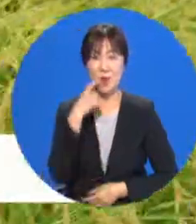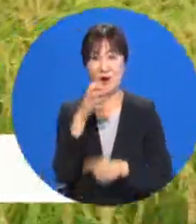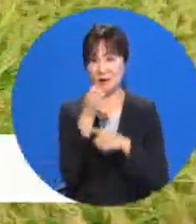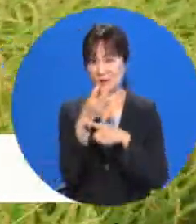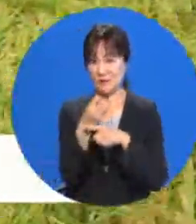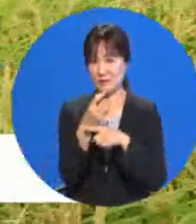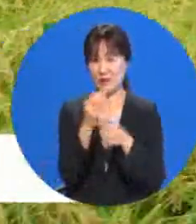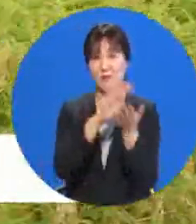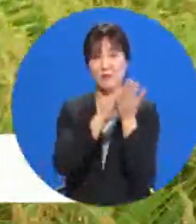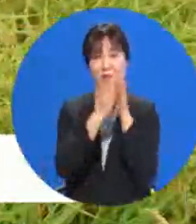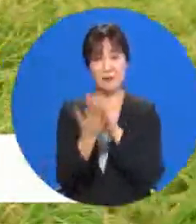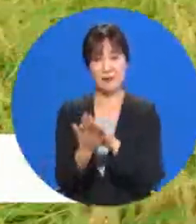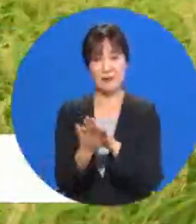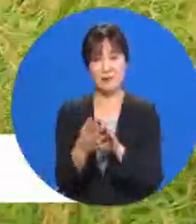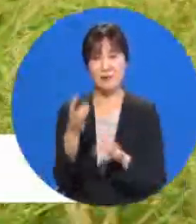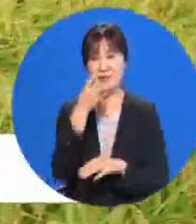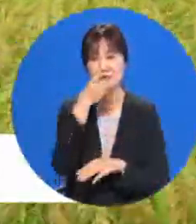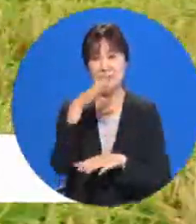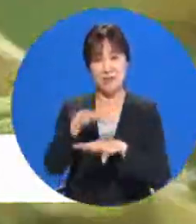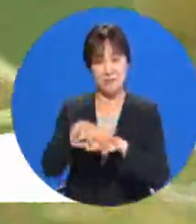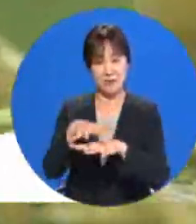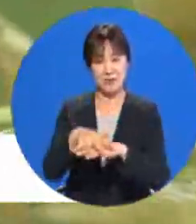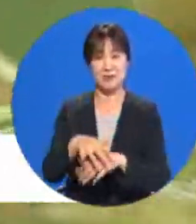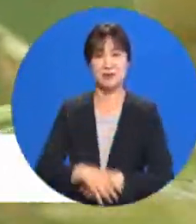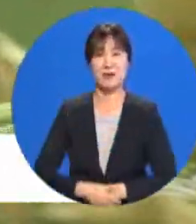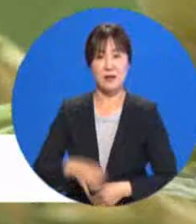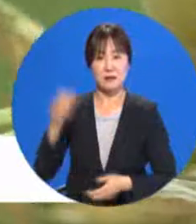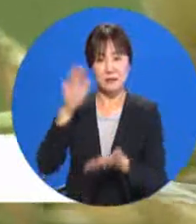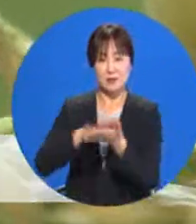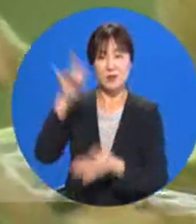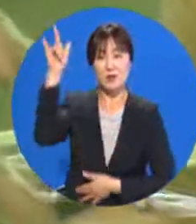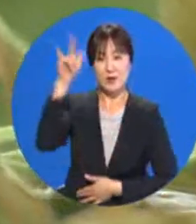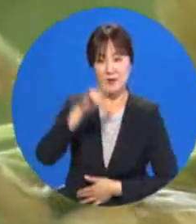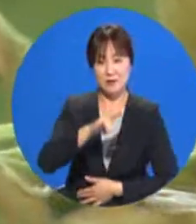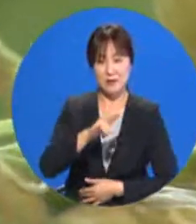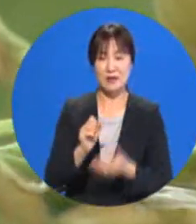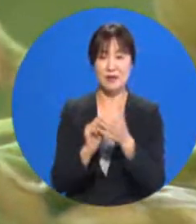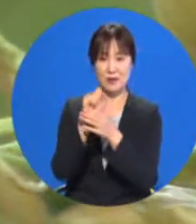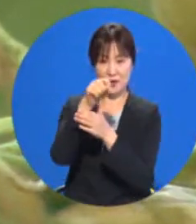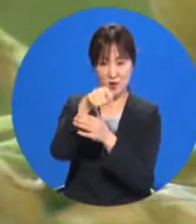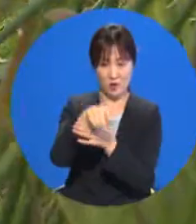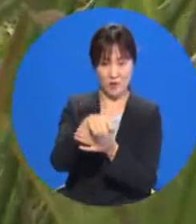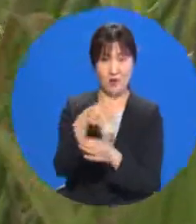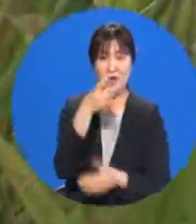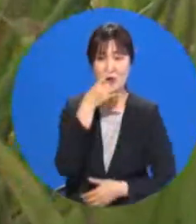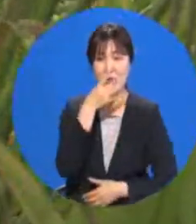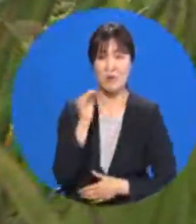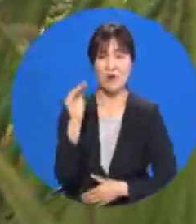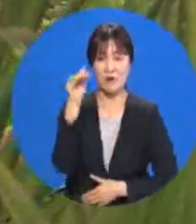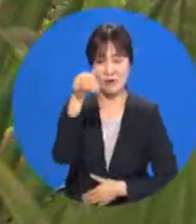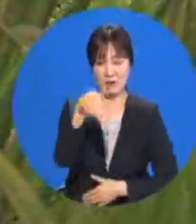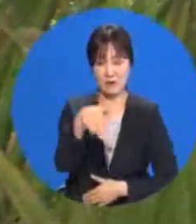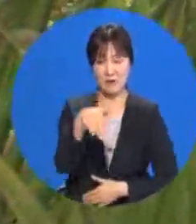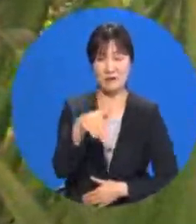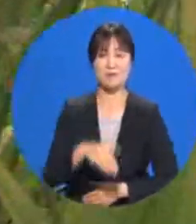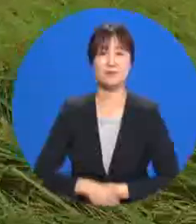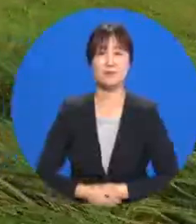황금빛으로 물든 벼 조기재배 단지. 뜨거운 햇살 아래 탐스럽게 연근 벼 이삭이 고개를